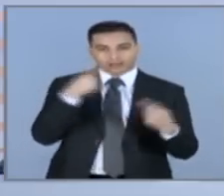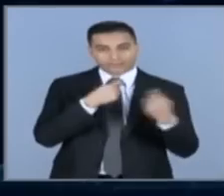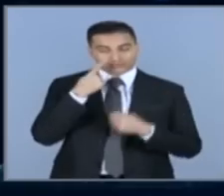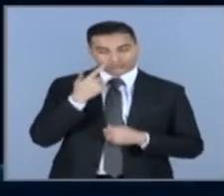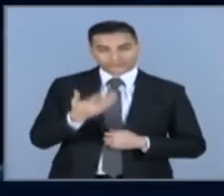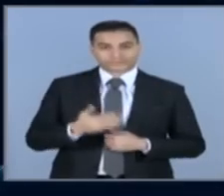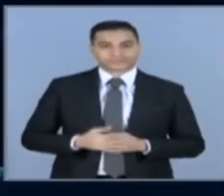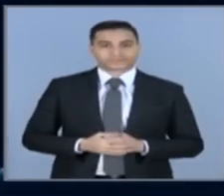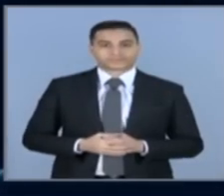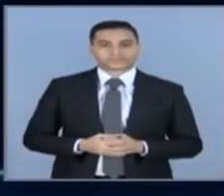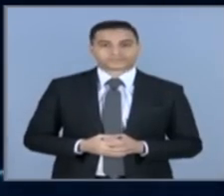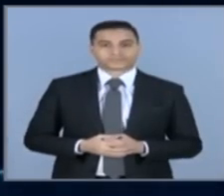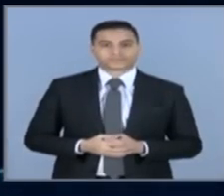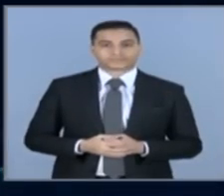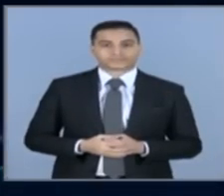ضربات الجزاء.